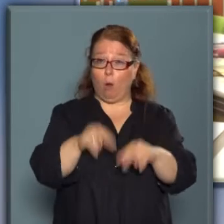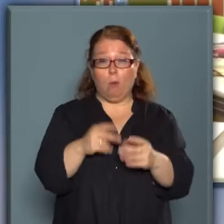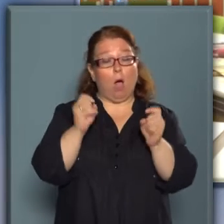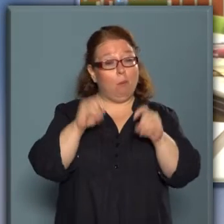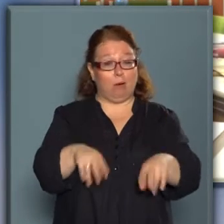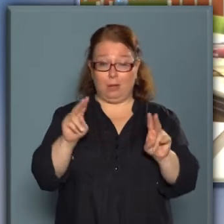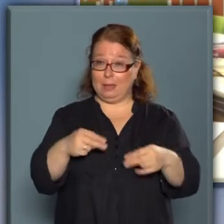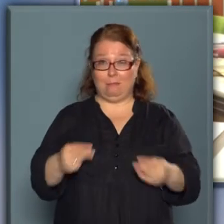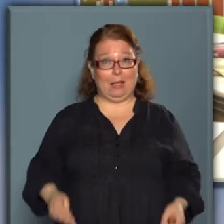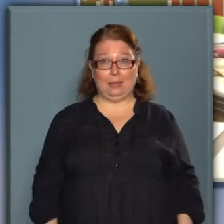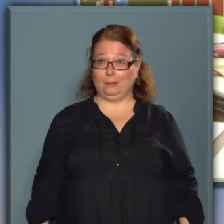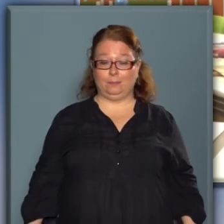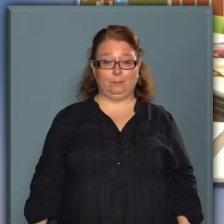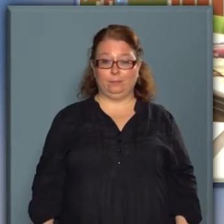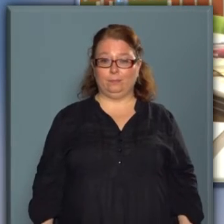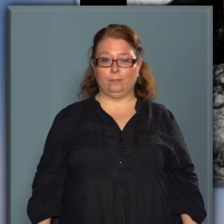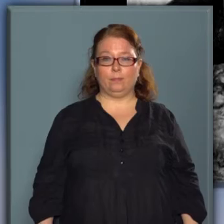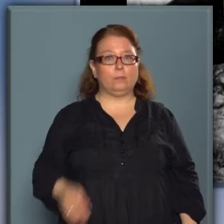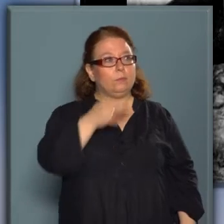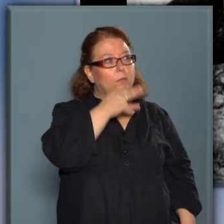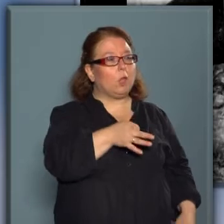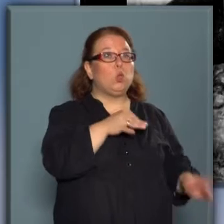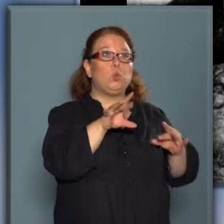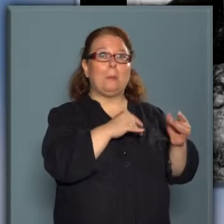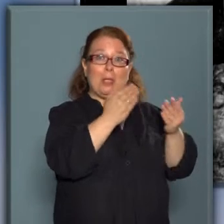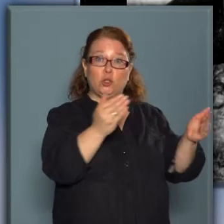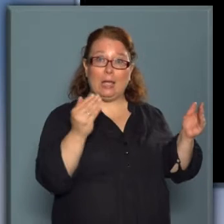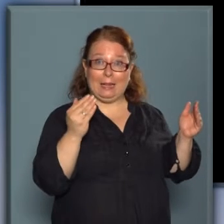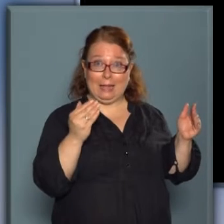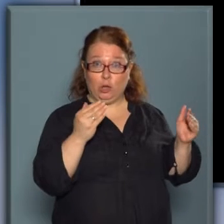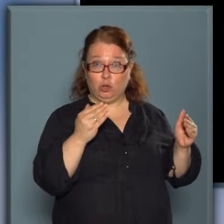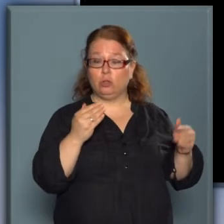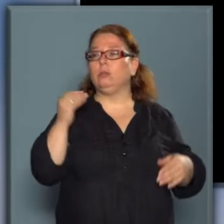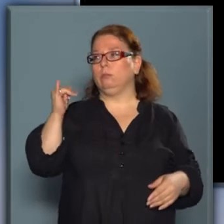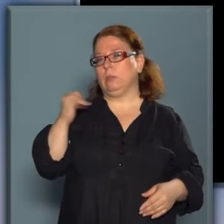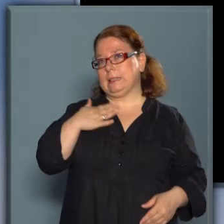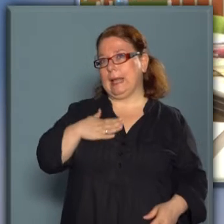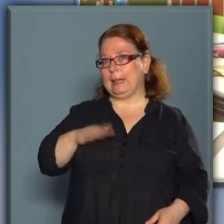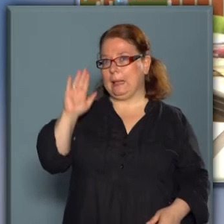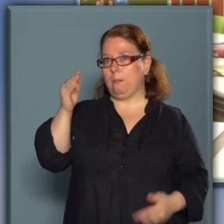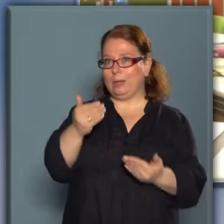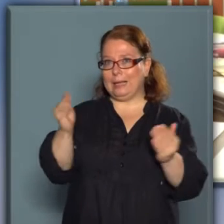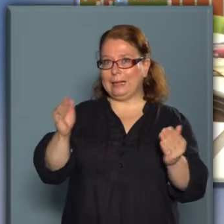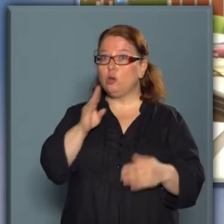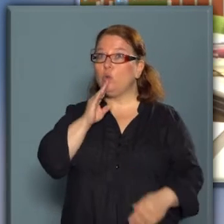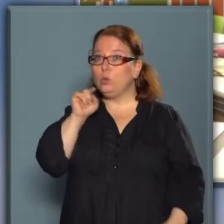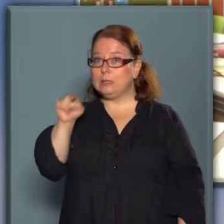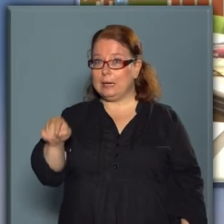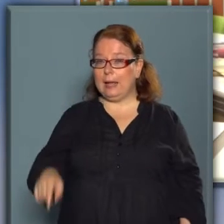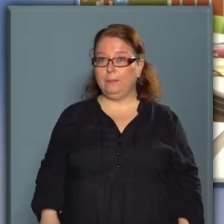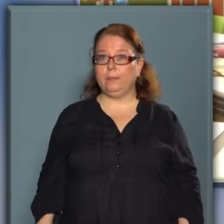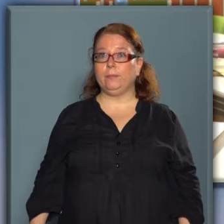abba hagyni. Esetleg egy gyűjteményes kiállítás lenne? Szeretnénk majd egy kiállítást